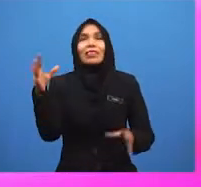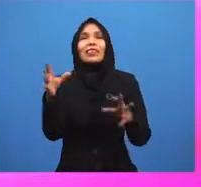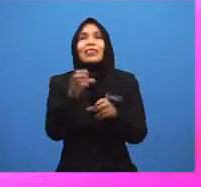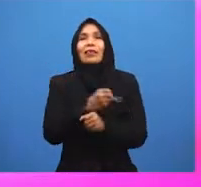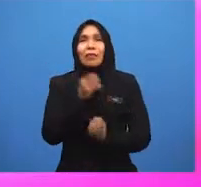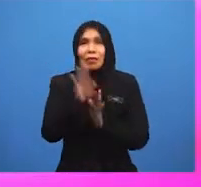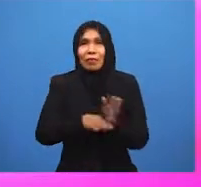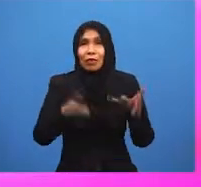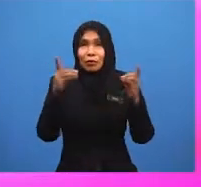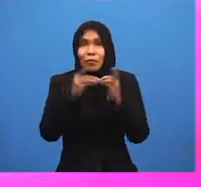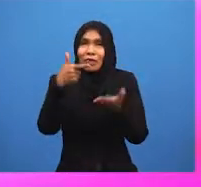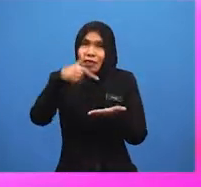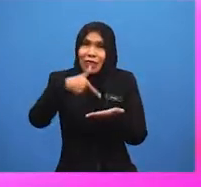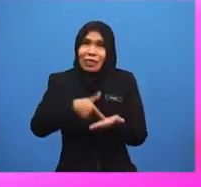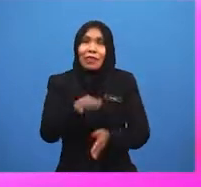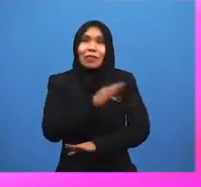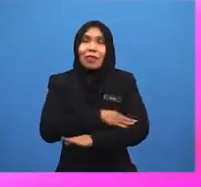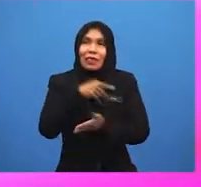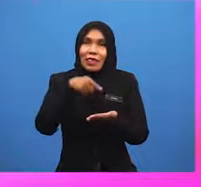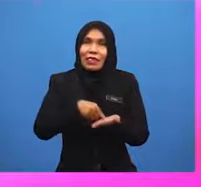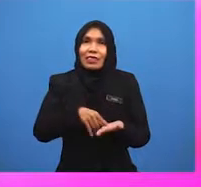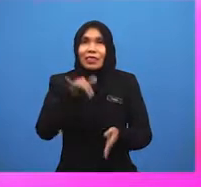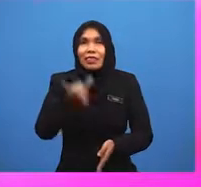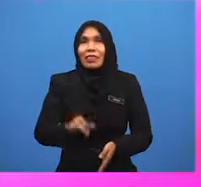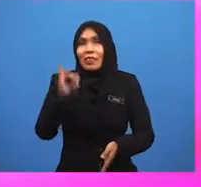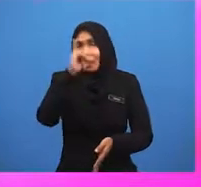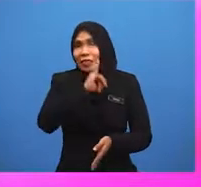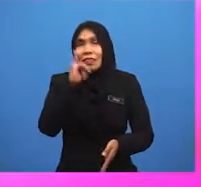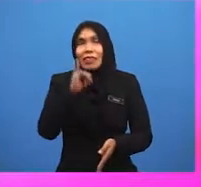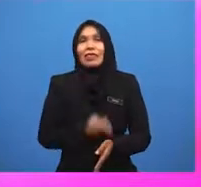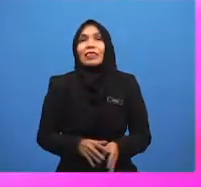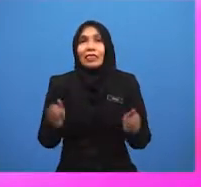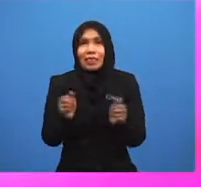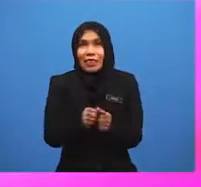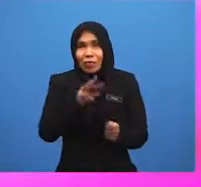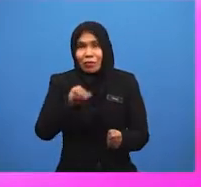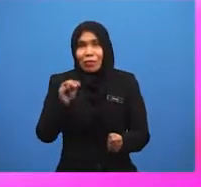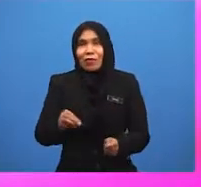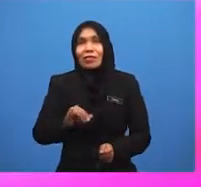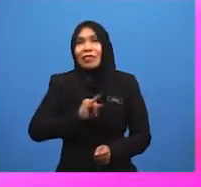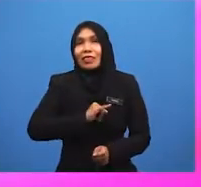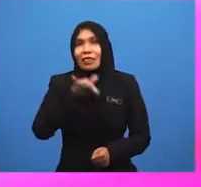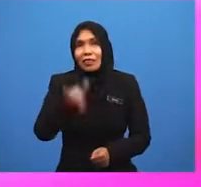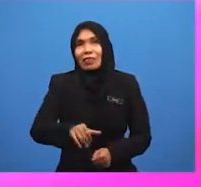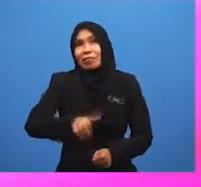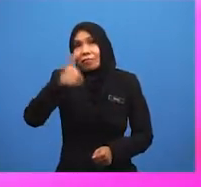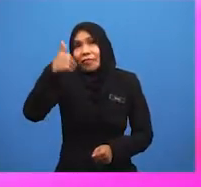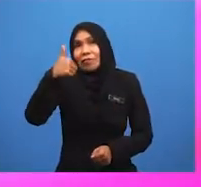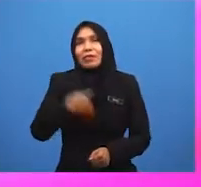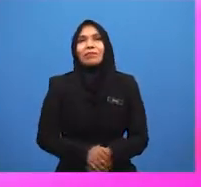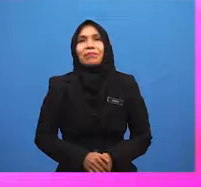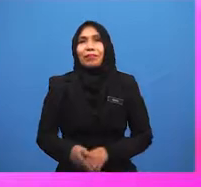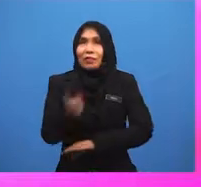berjumpa lagi pada hari yang indah dengan murid-murid saya yang hebat. Hari